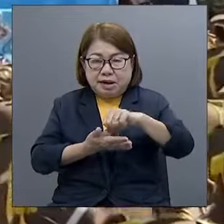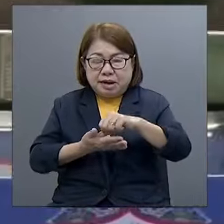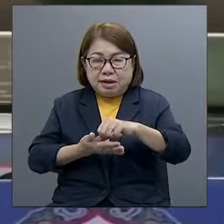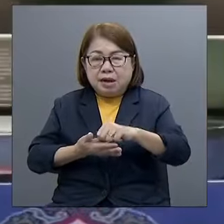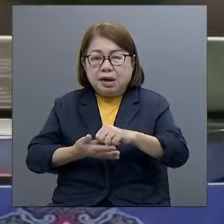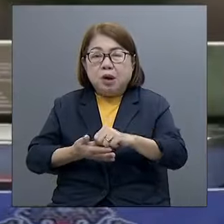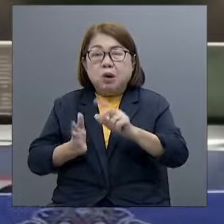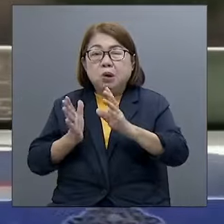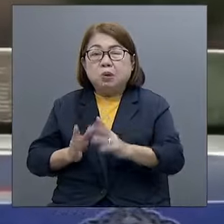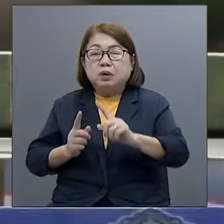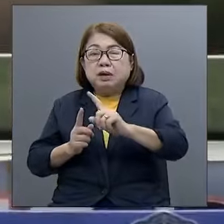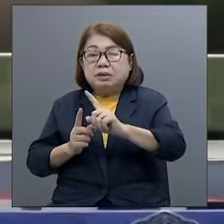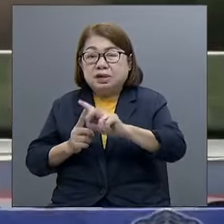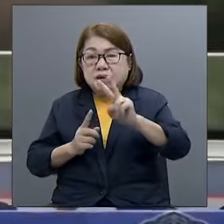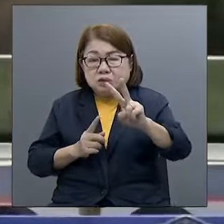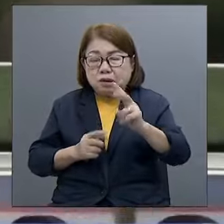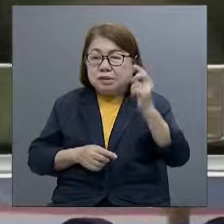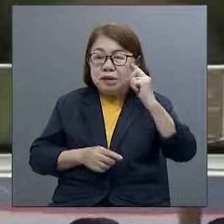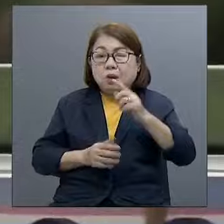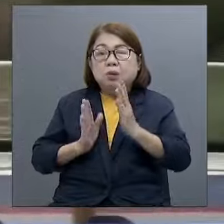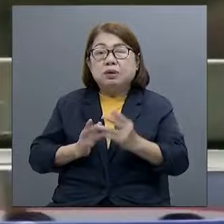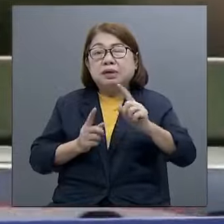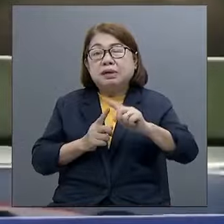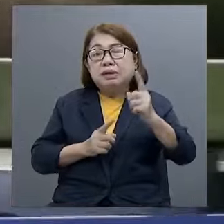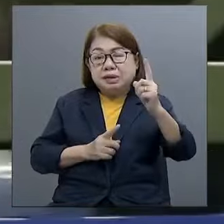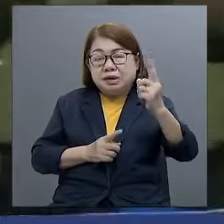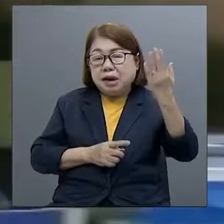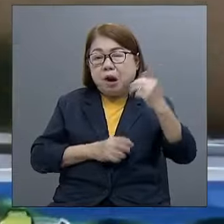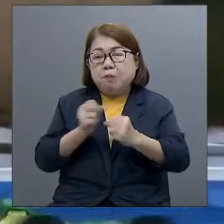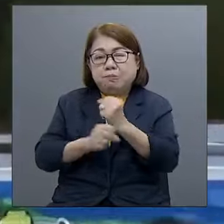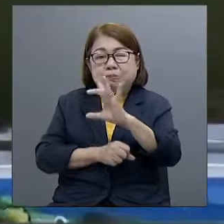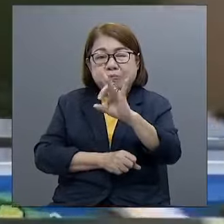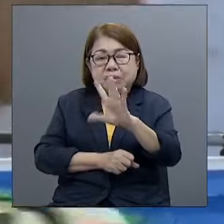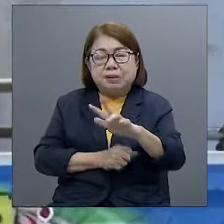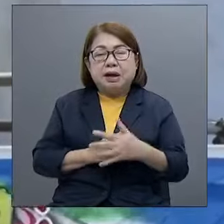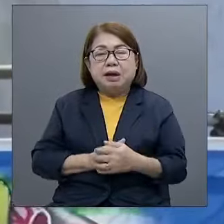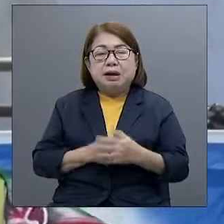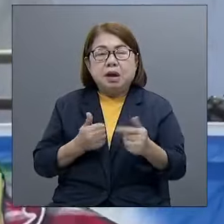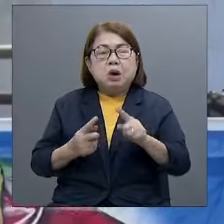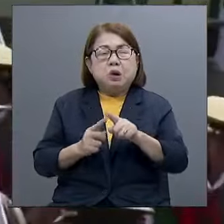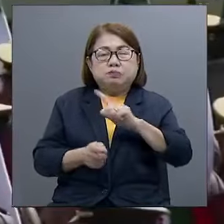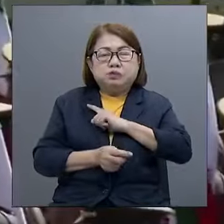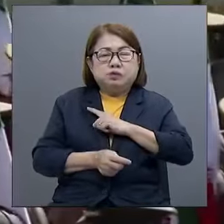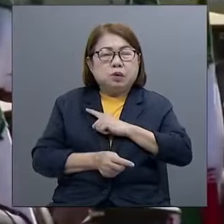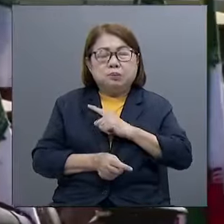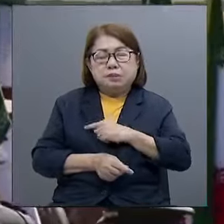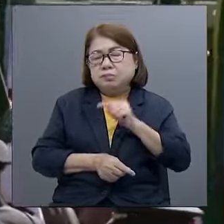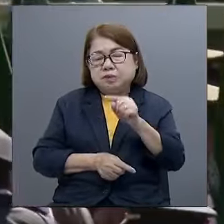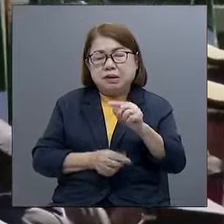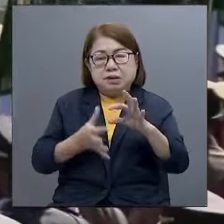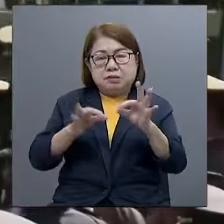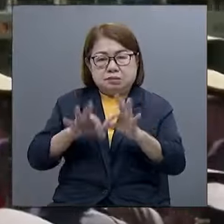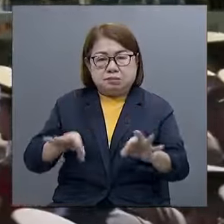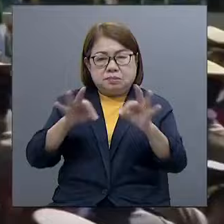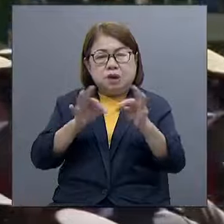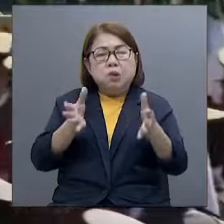ปีซึ่งอยู่ในตำแหน่งมาตั้งแต่ปี1989และกลุ่มอำนาจการตัดสินใจในเรื่องสำคัญสำคัญรวมถึงนโยบายการต่างประเ